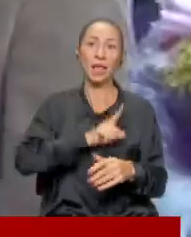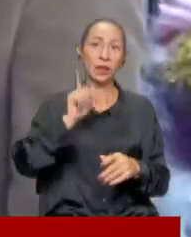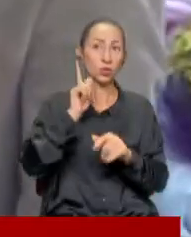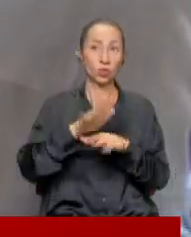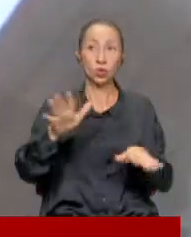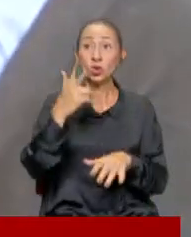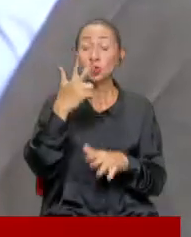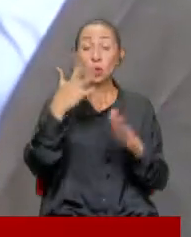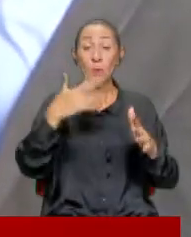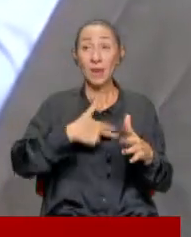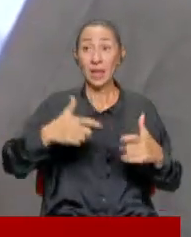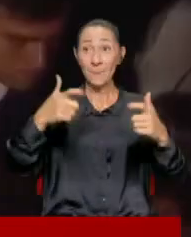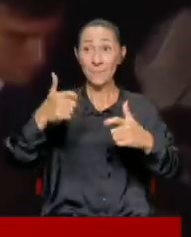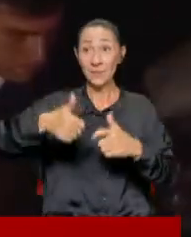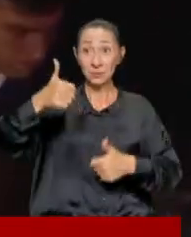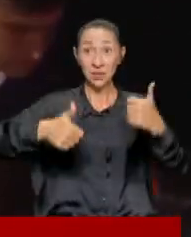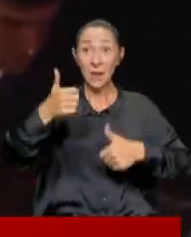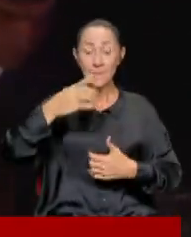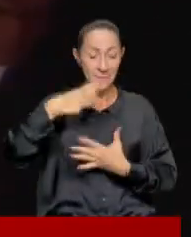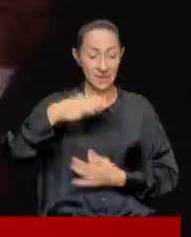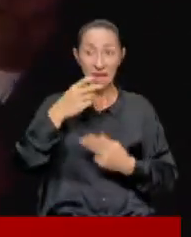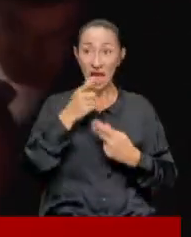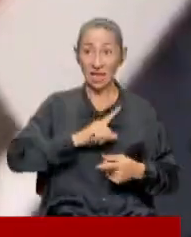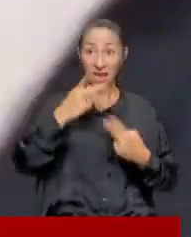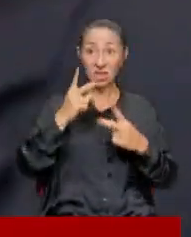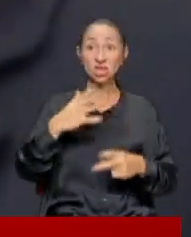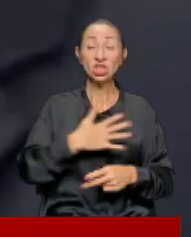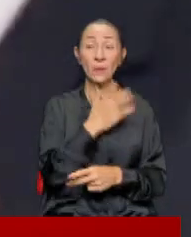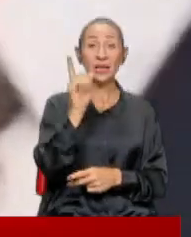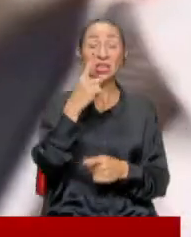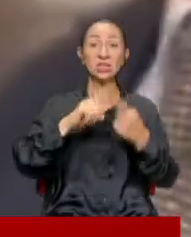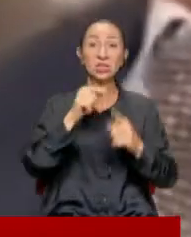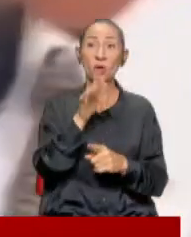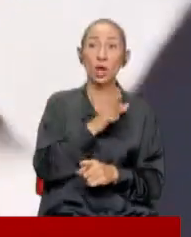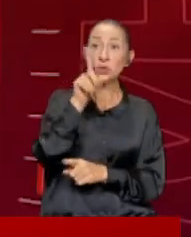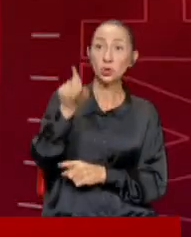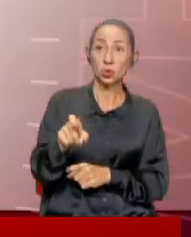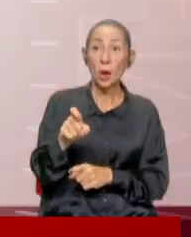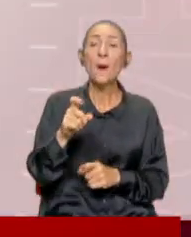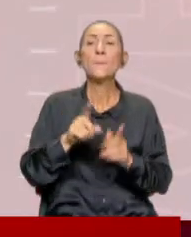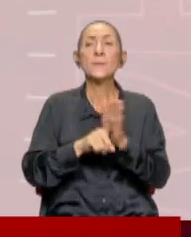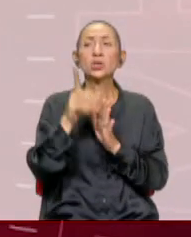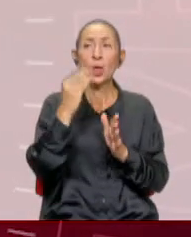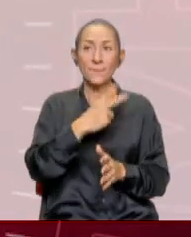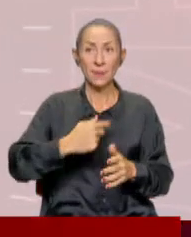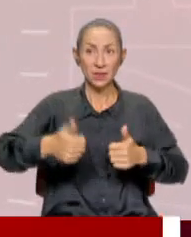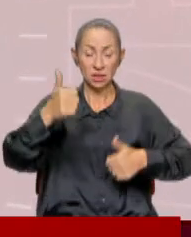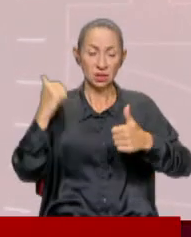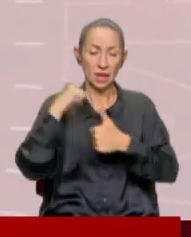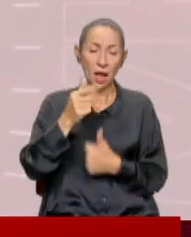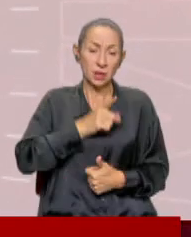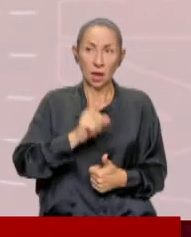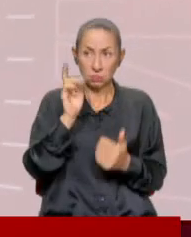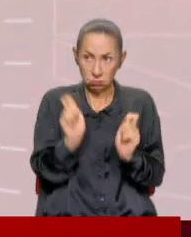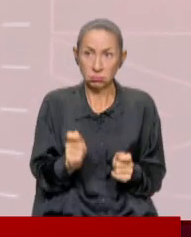duyurdu. 3 Büyükşehir Belediye Başkanı'nın bireysel adaylık açıklamaları CHP lideri Kılıçdaroğlu'na soruldu. Başarılı olan belediye başkanlarına tekrar